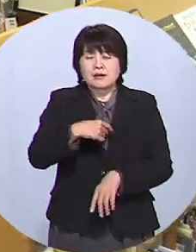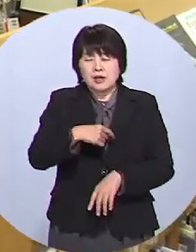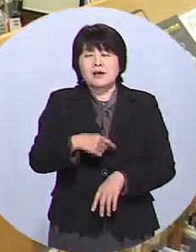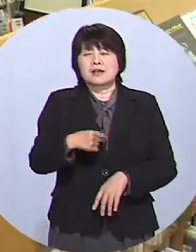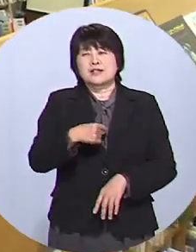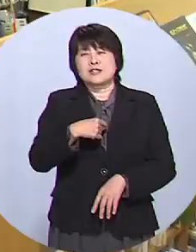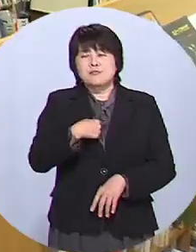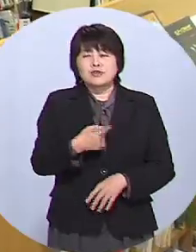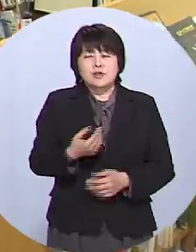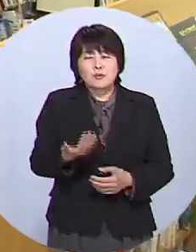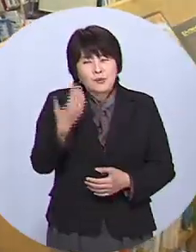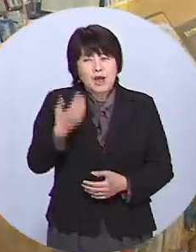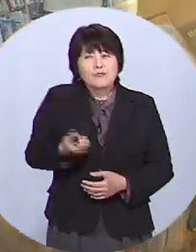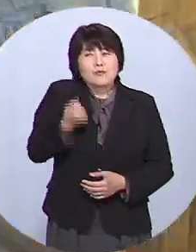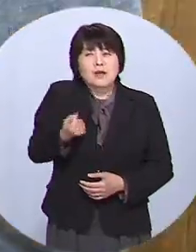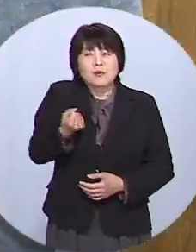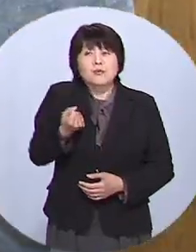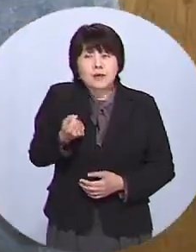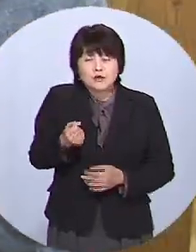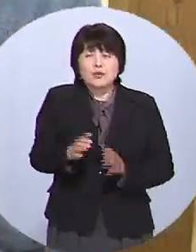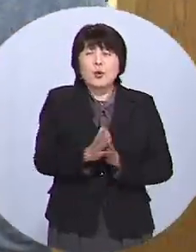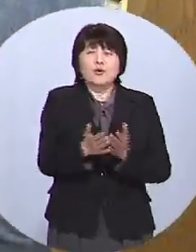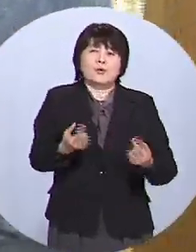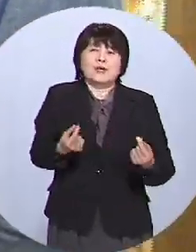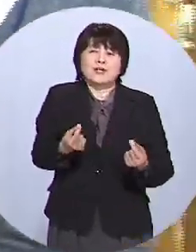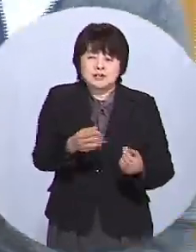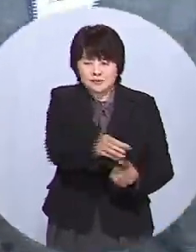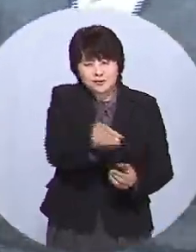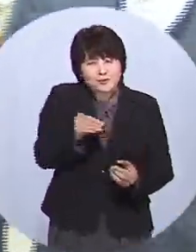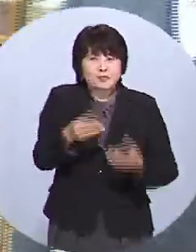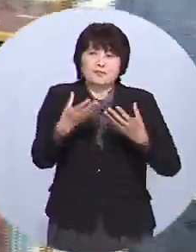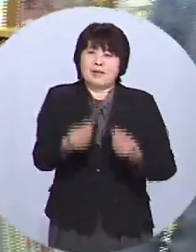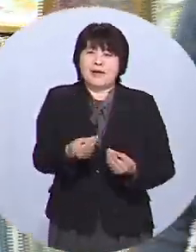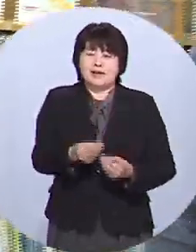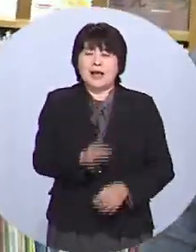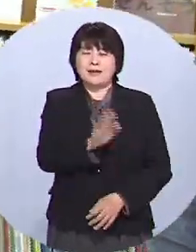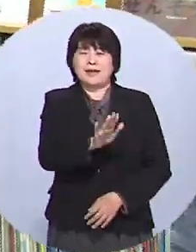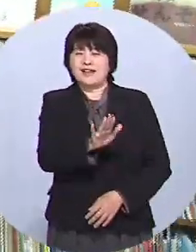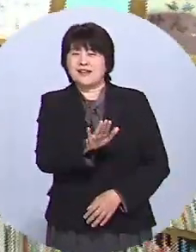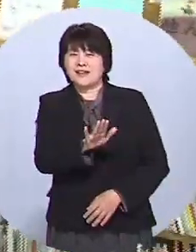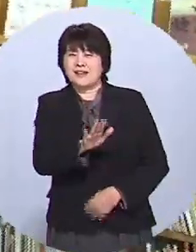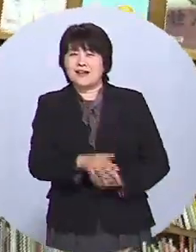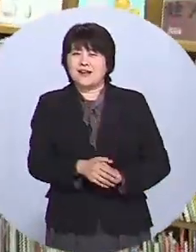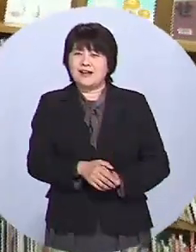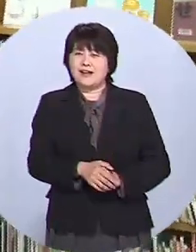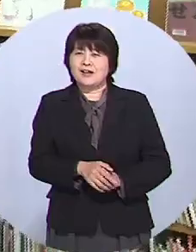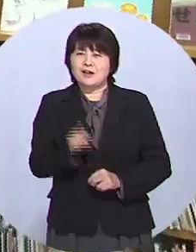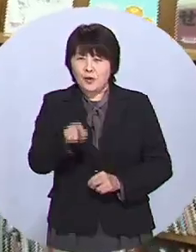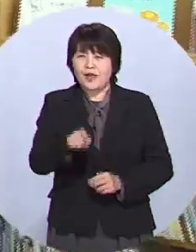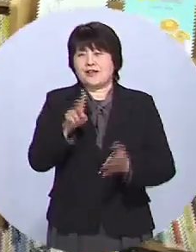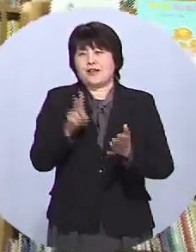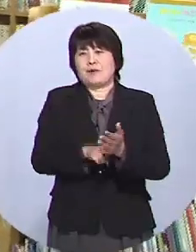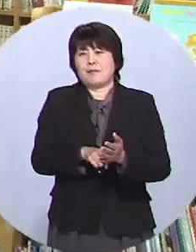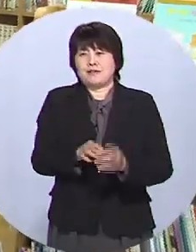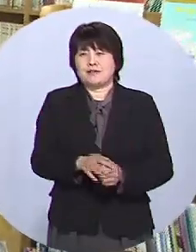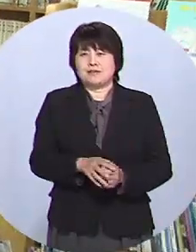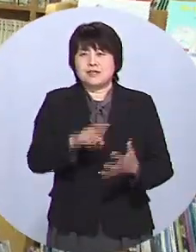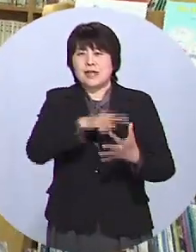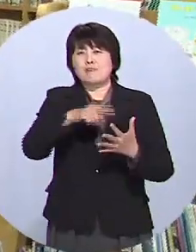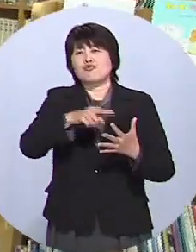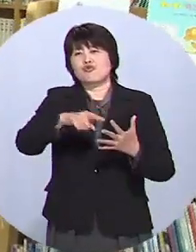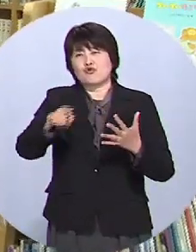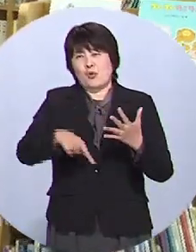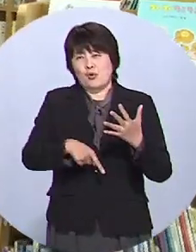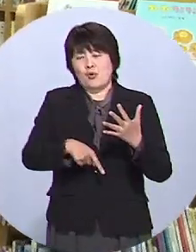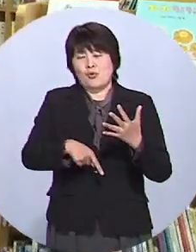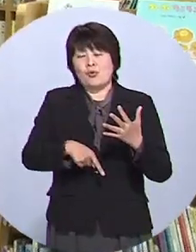も持っている大好きな絵本に決めました。 ありました、これにします。手袋。